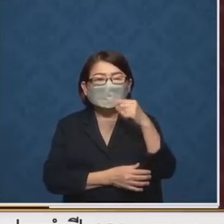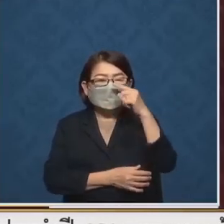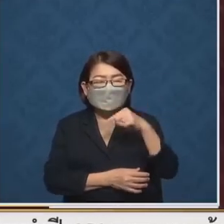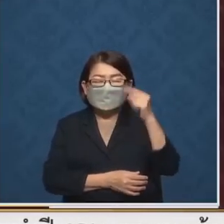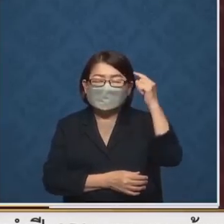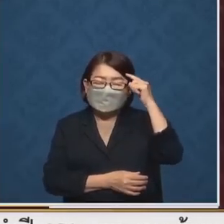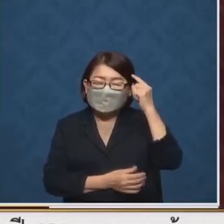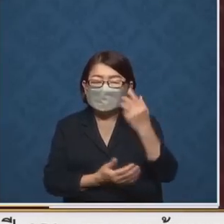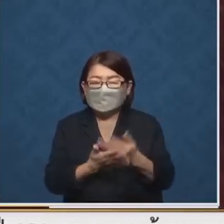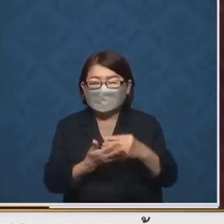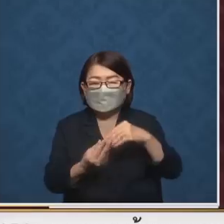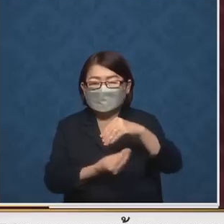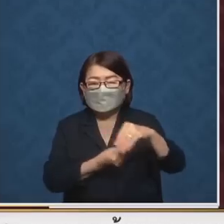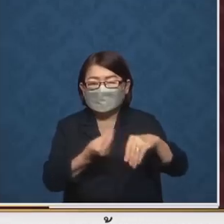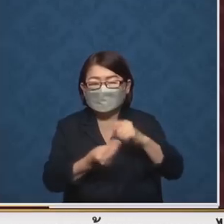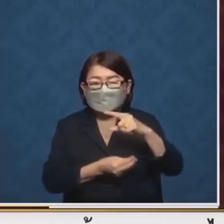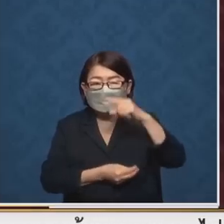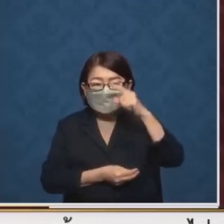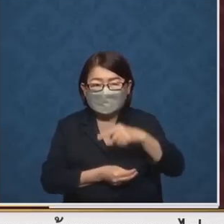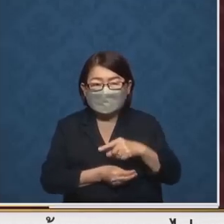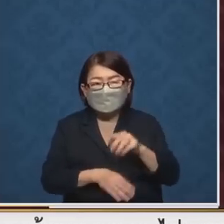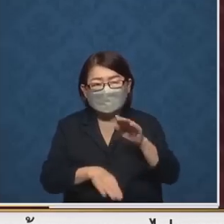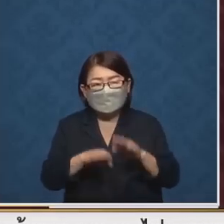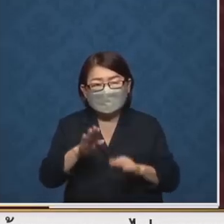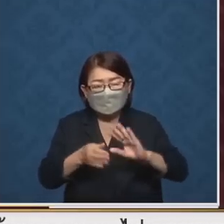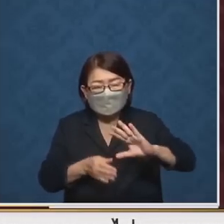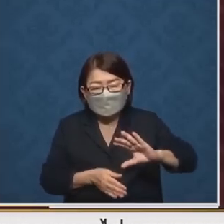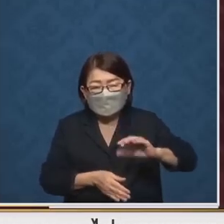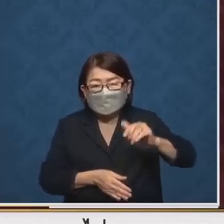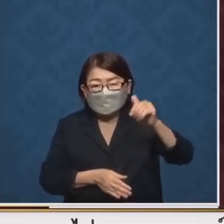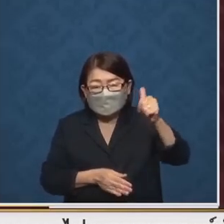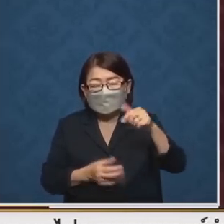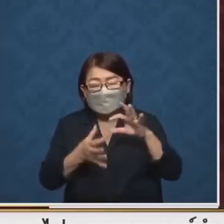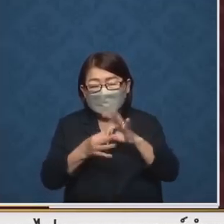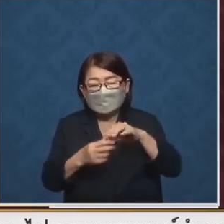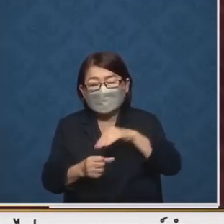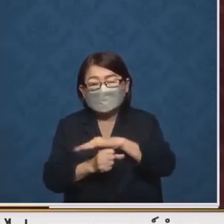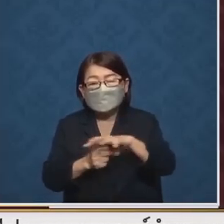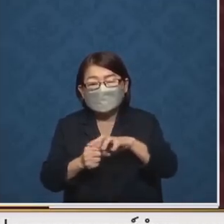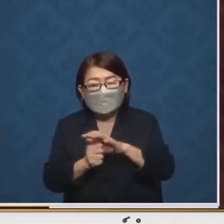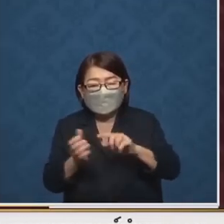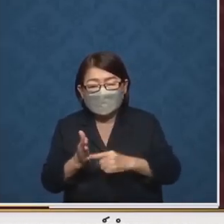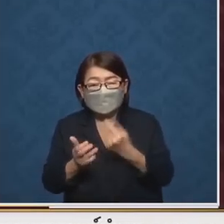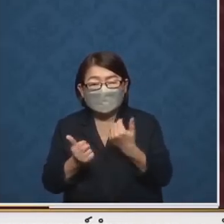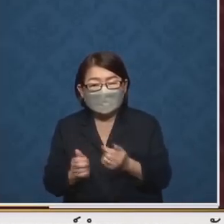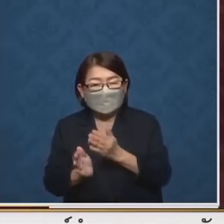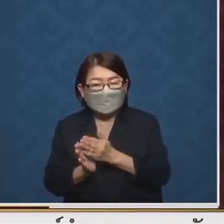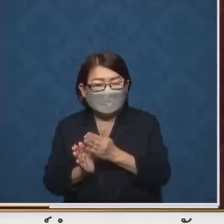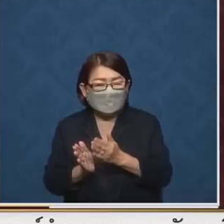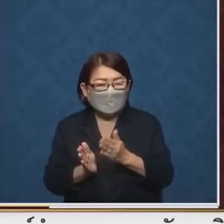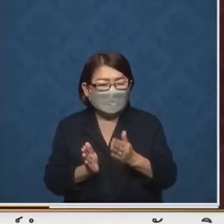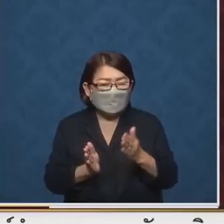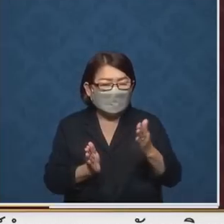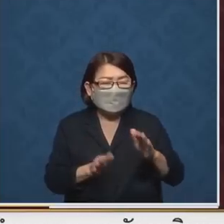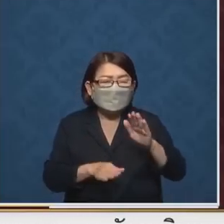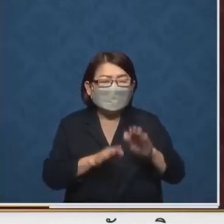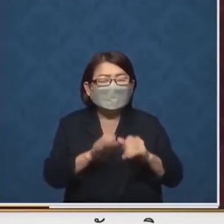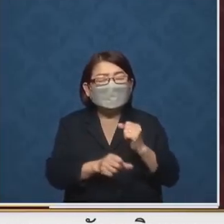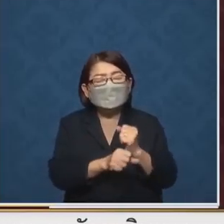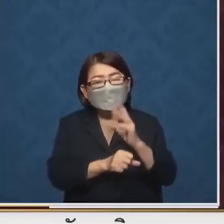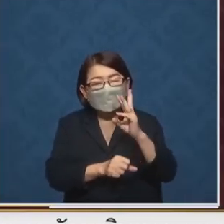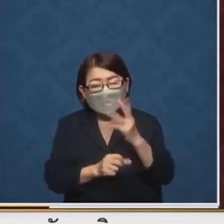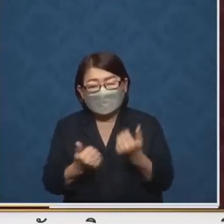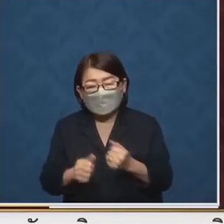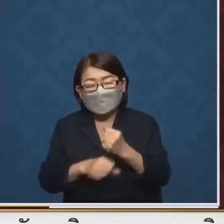คาดว่าเศรษฐกิไทยจะใช้เวลาฝื้นตัวจากโวิดนับตั้งแต่ตอนนี้นะฮ ไปอีก 6 ปีครั ปีนี้